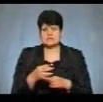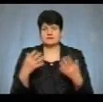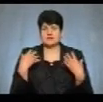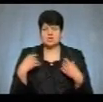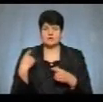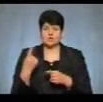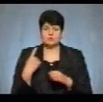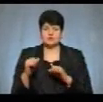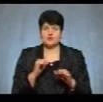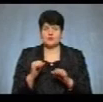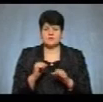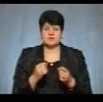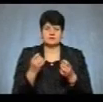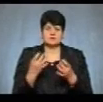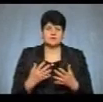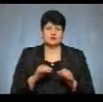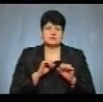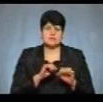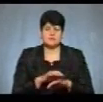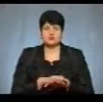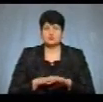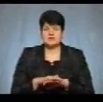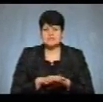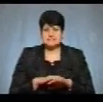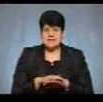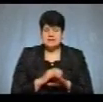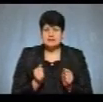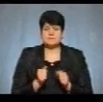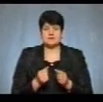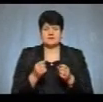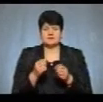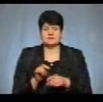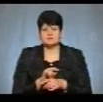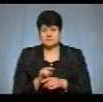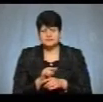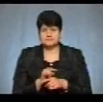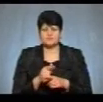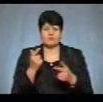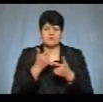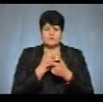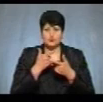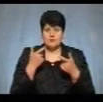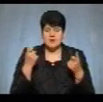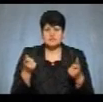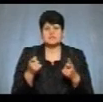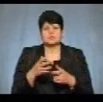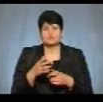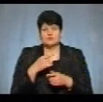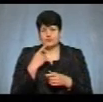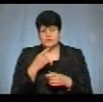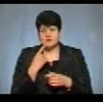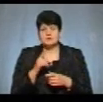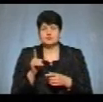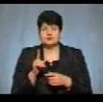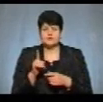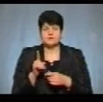обласного управління з питань цивільного захисту населення Ігор Лівінський. Спростування фейкової інформації оперативний черговий управління цивільного захисту Василь